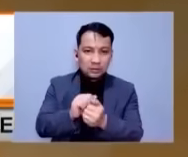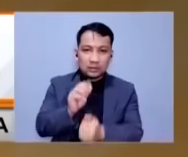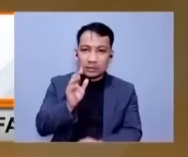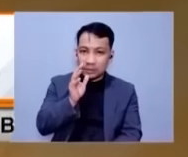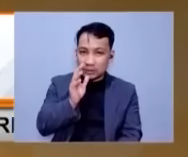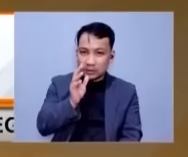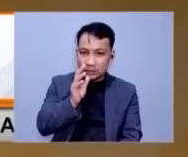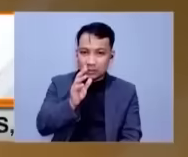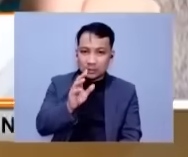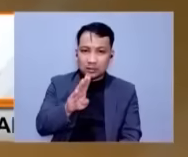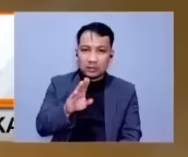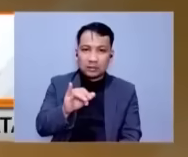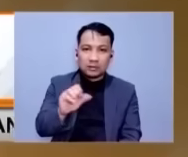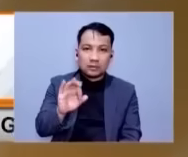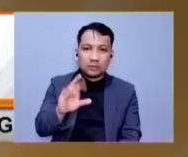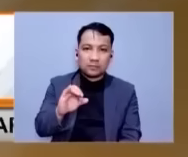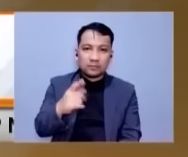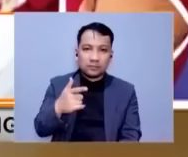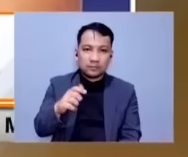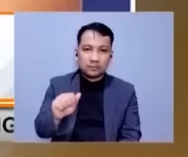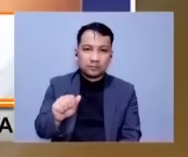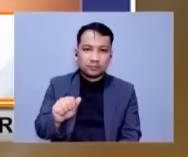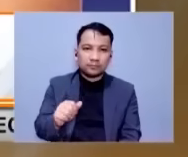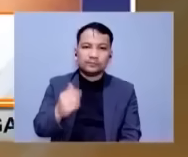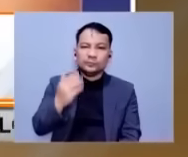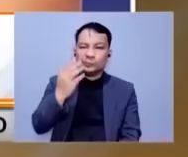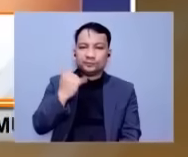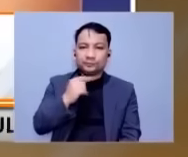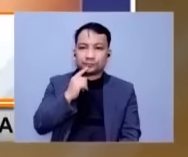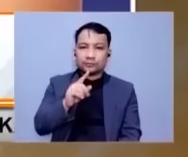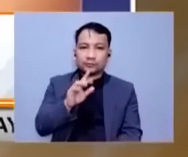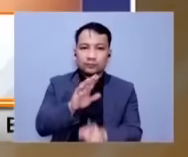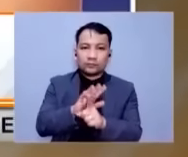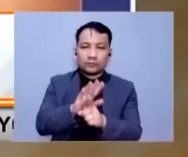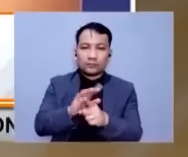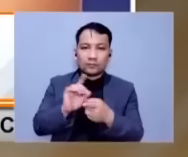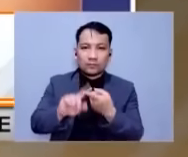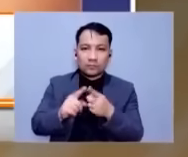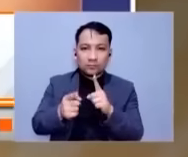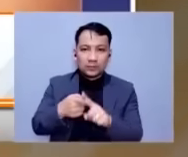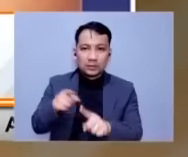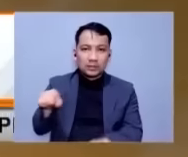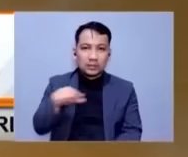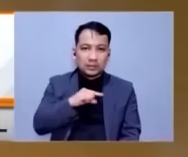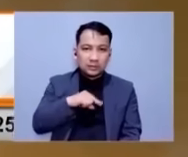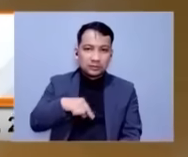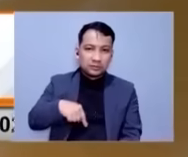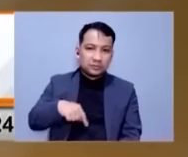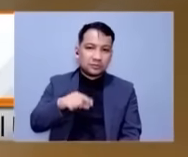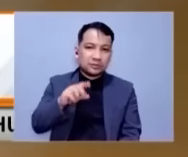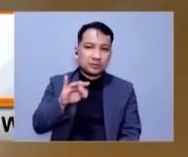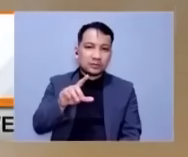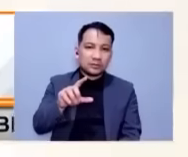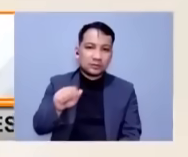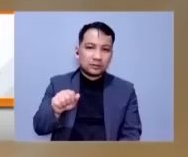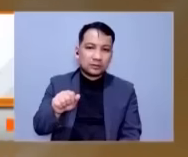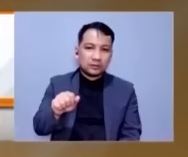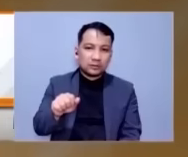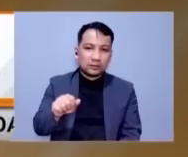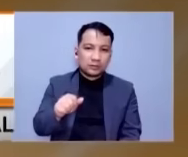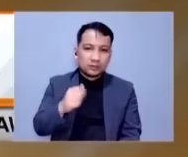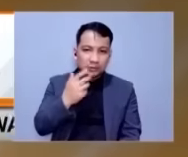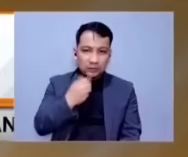Bea Fabregas. Si Tyler kasi, naniniwalang friend niya ang ating Queen Bey. We don't know her personally. She's